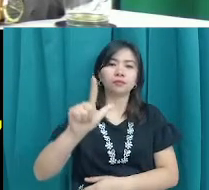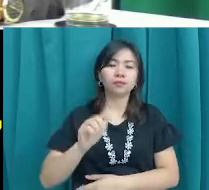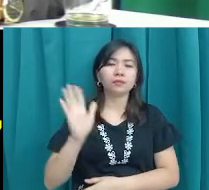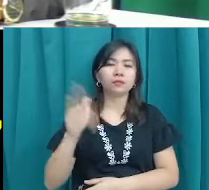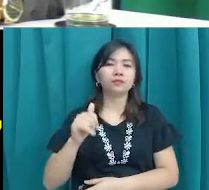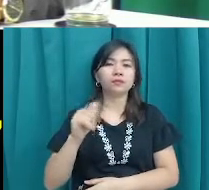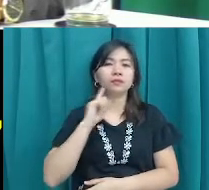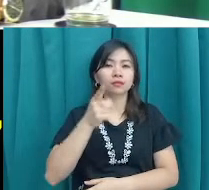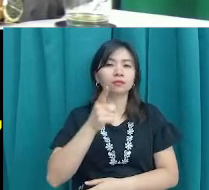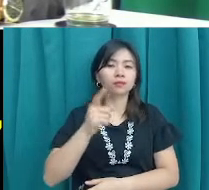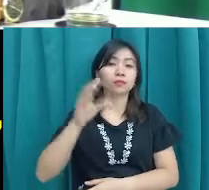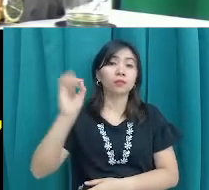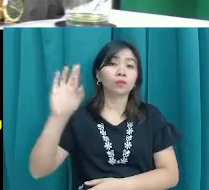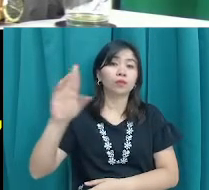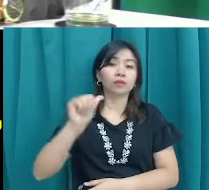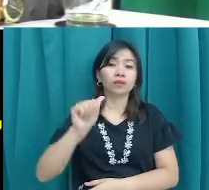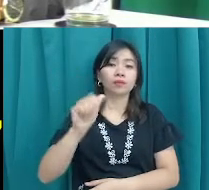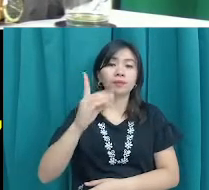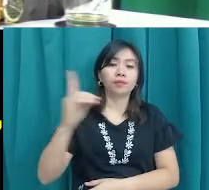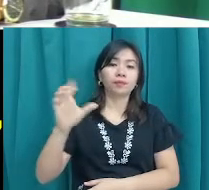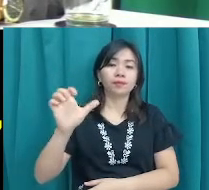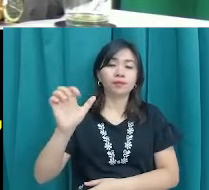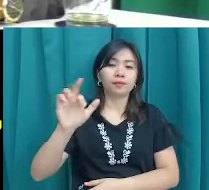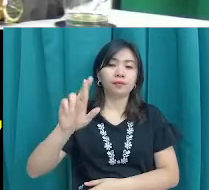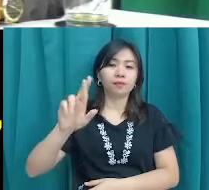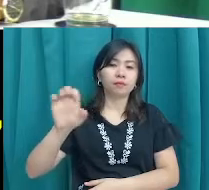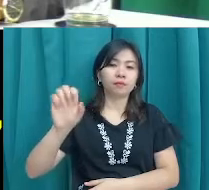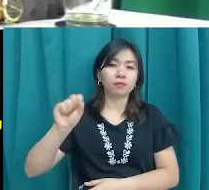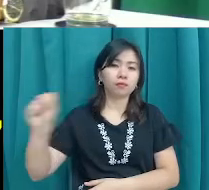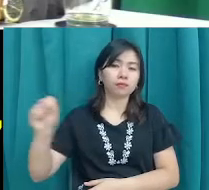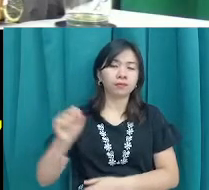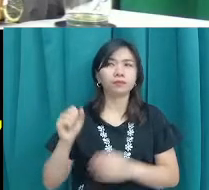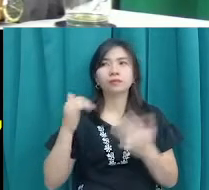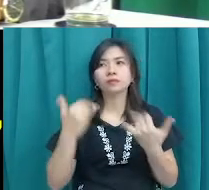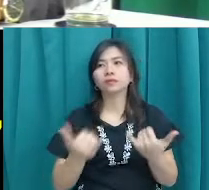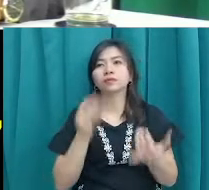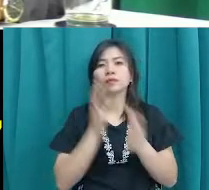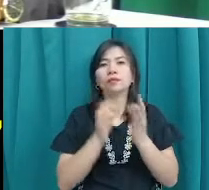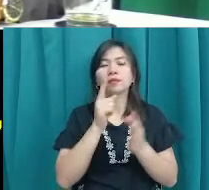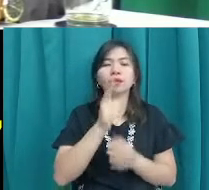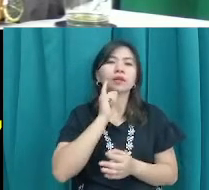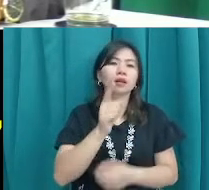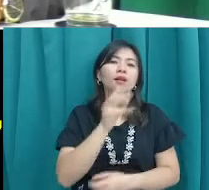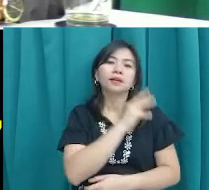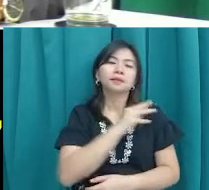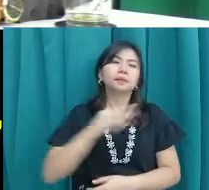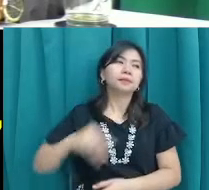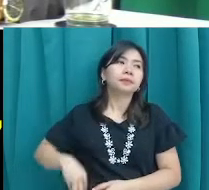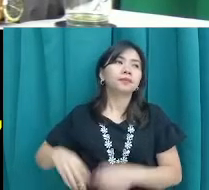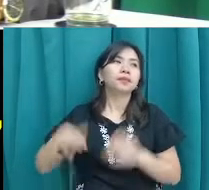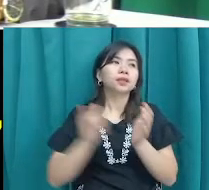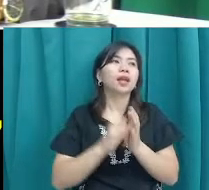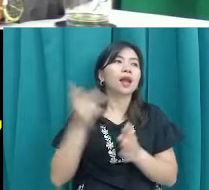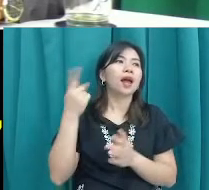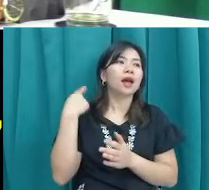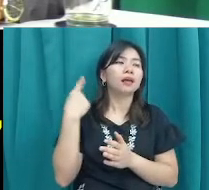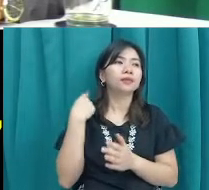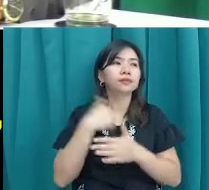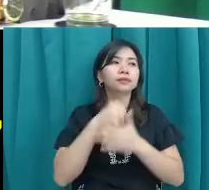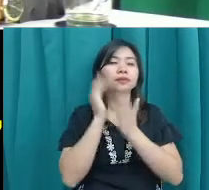address, you see, sa Panginoon Jesucristo. Pag sinabi mong Master, it has something to do with